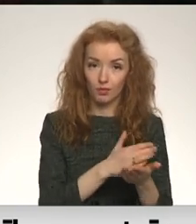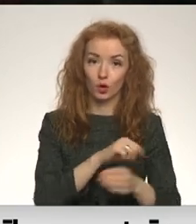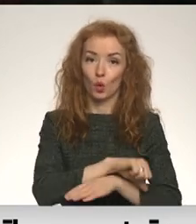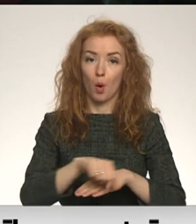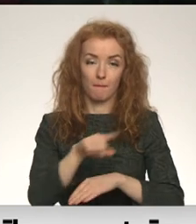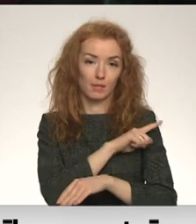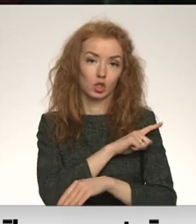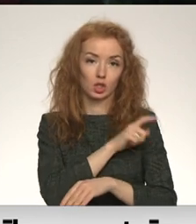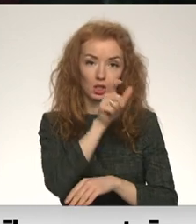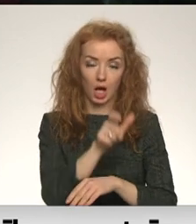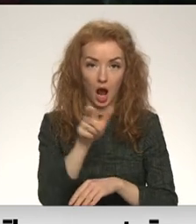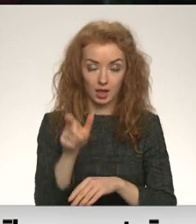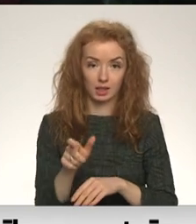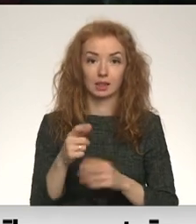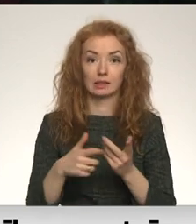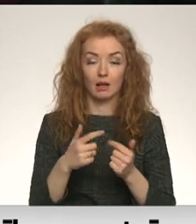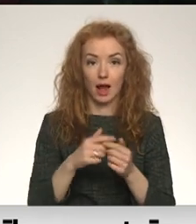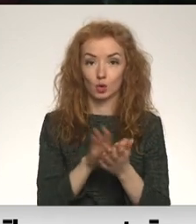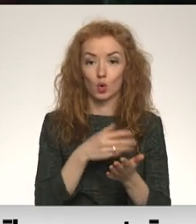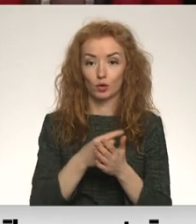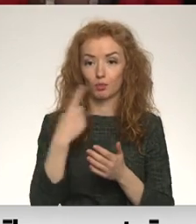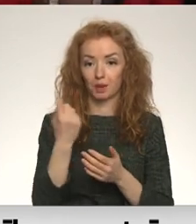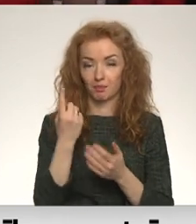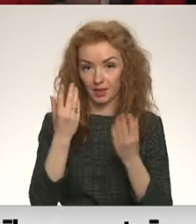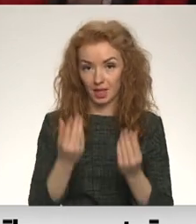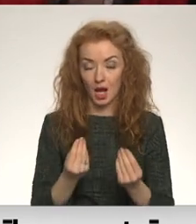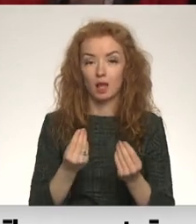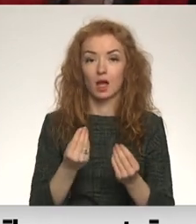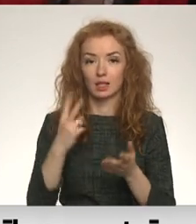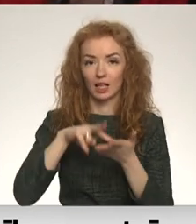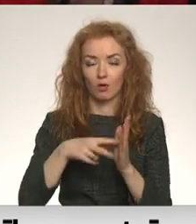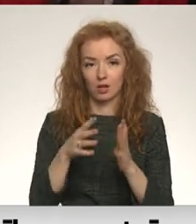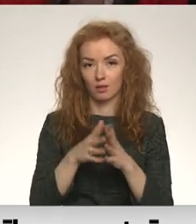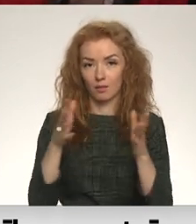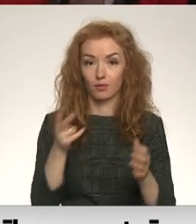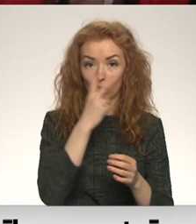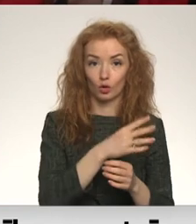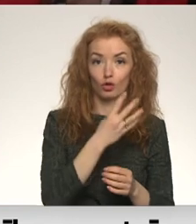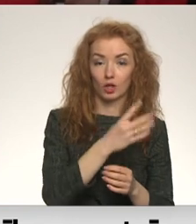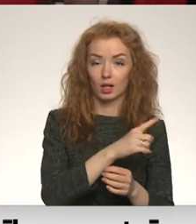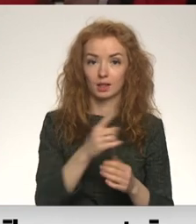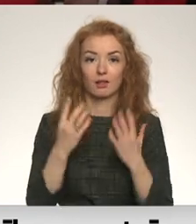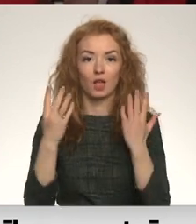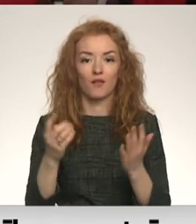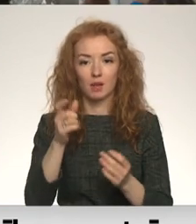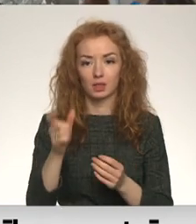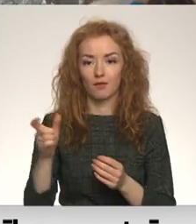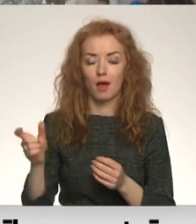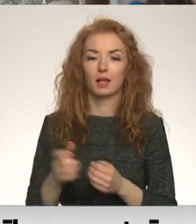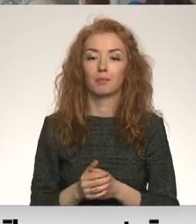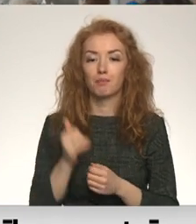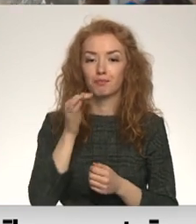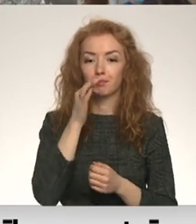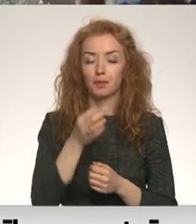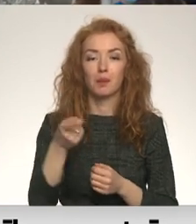robežsardzes darbinieku skaits šajā centrā. Kopš pirmdienas vairāk nekā dubultots no 4 līdz 9 cilvēkiem.